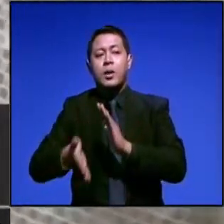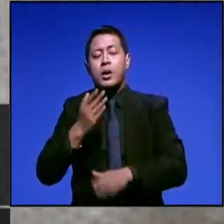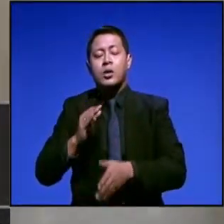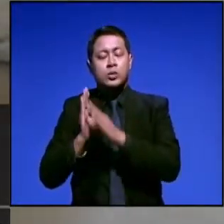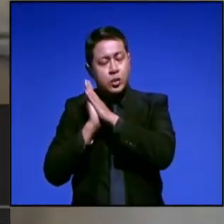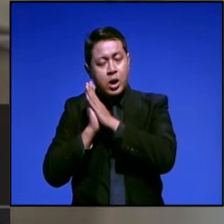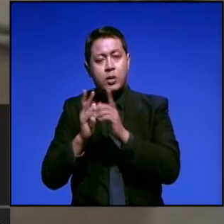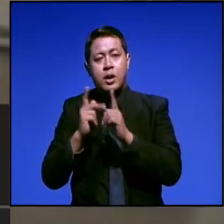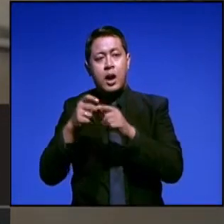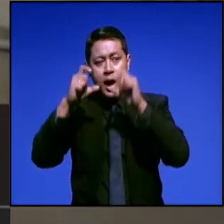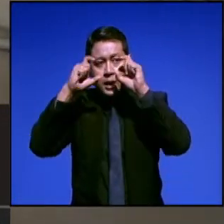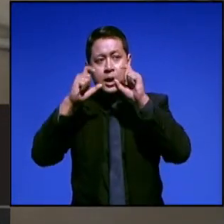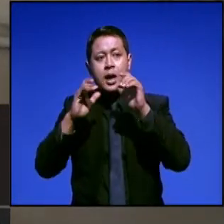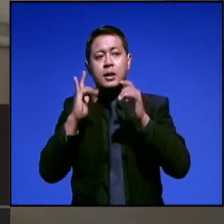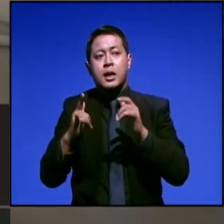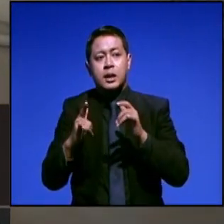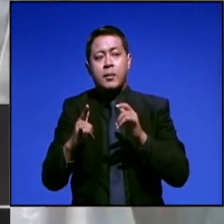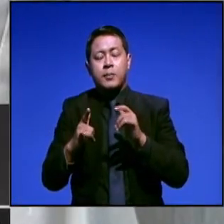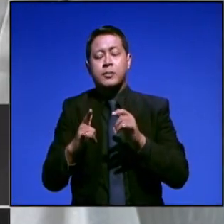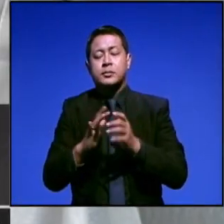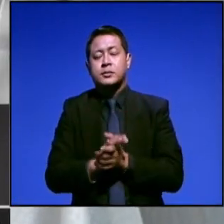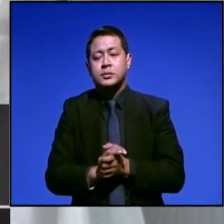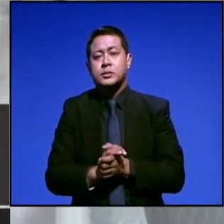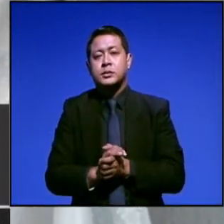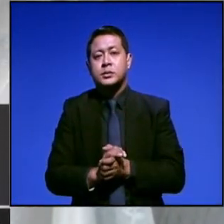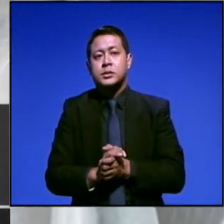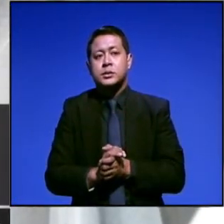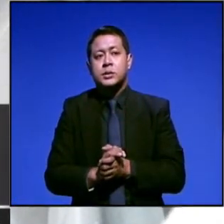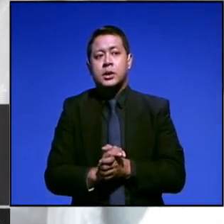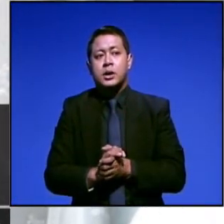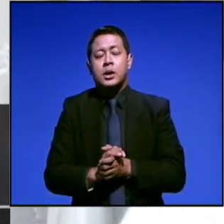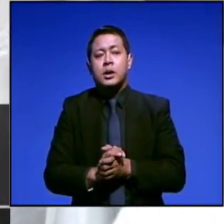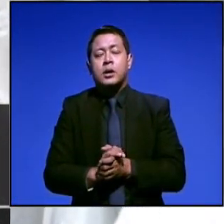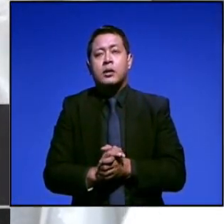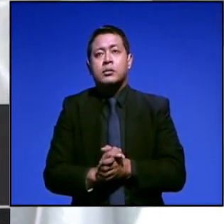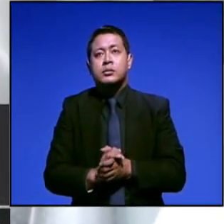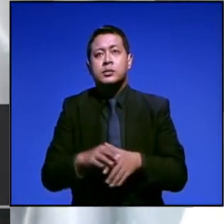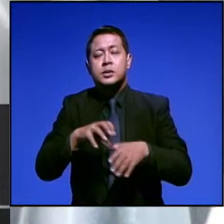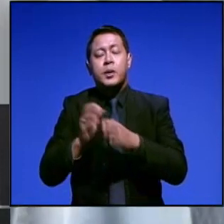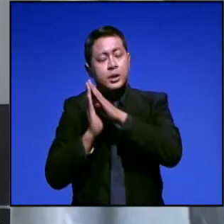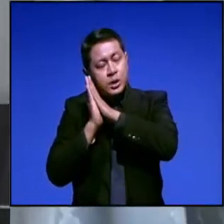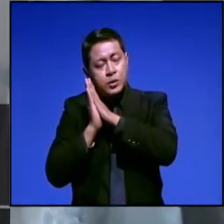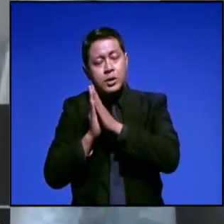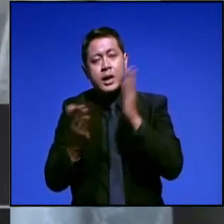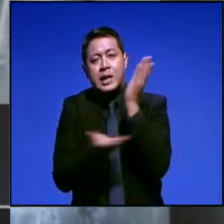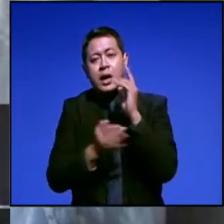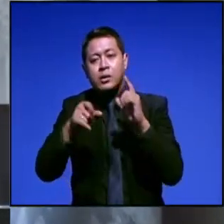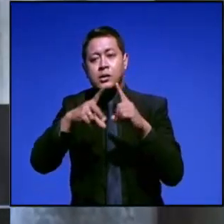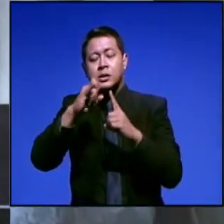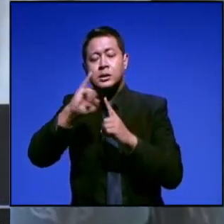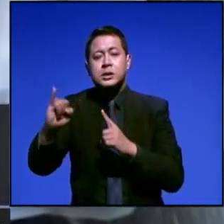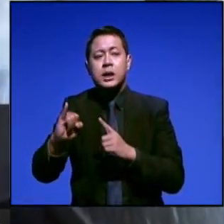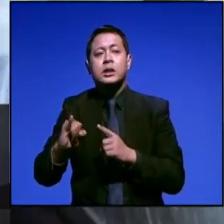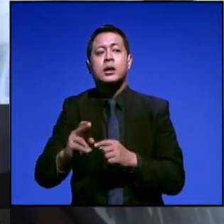dan Hatta juga masih dipertahankan bentuk aslinya. Bahkan ranjang tua dari kayu jati yang sempat digunakan sang proklamator untuk